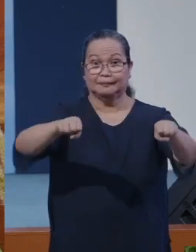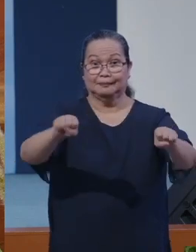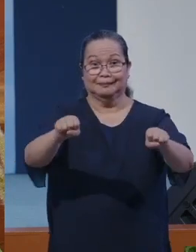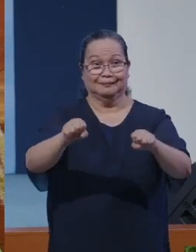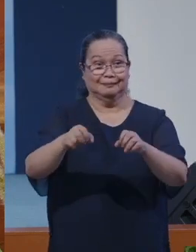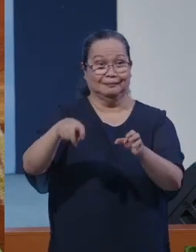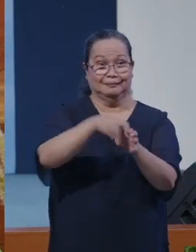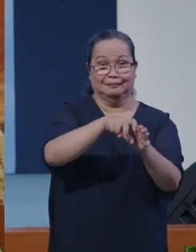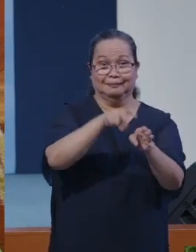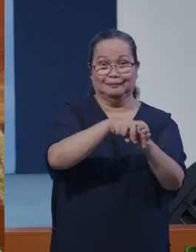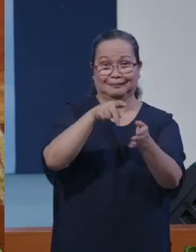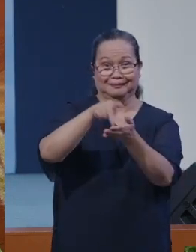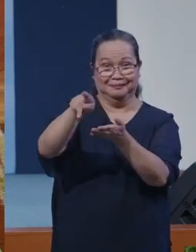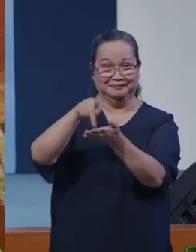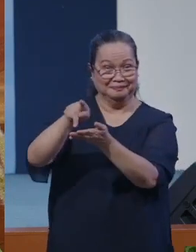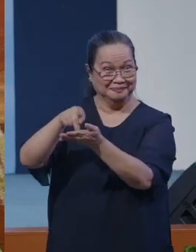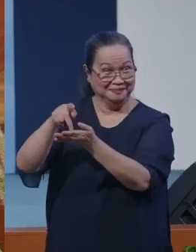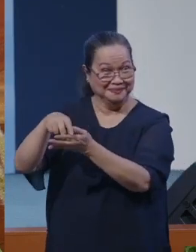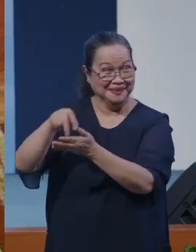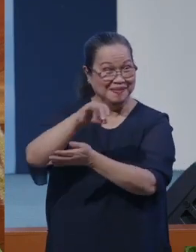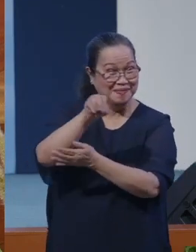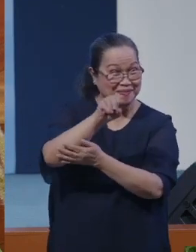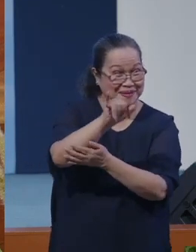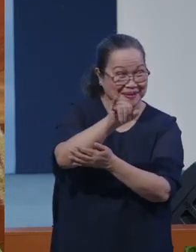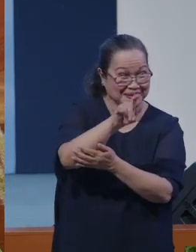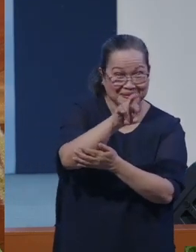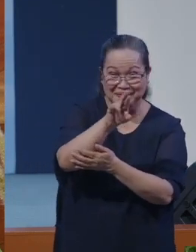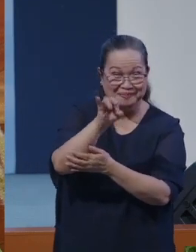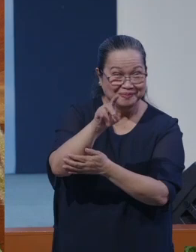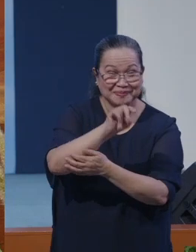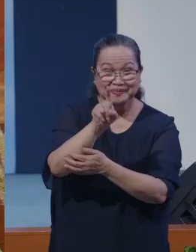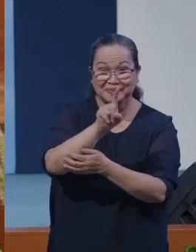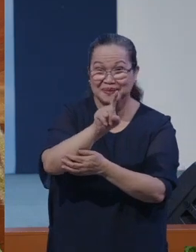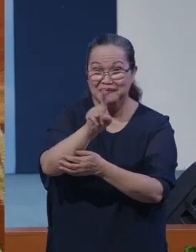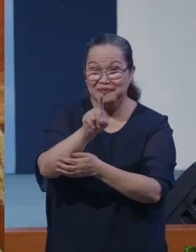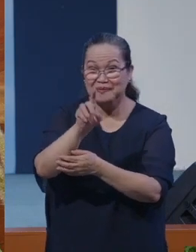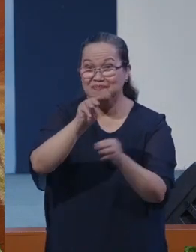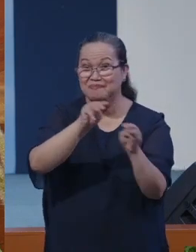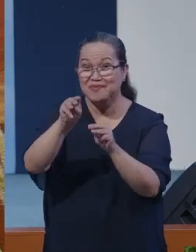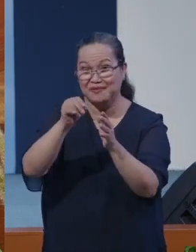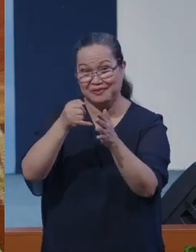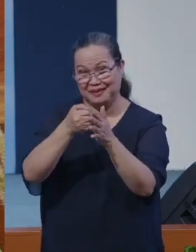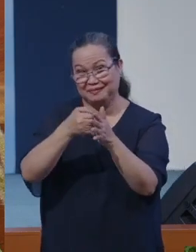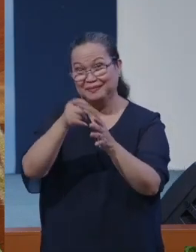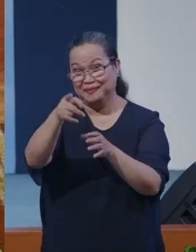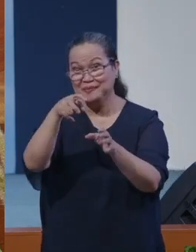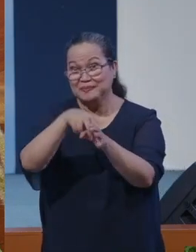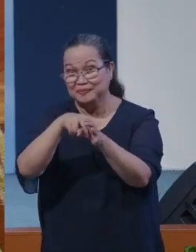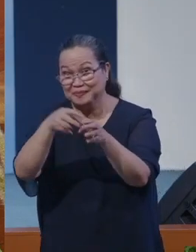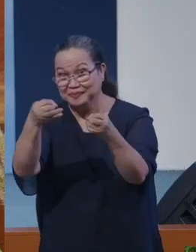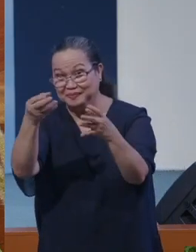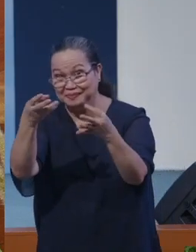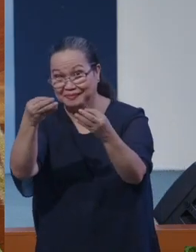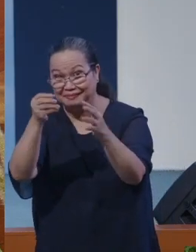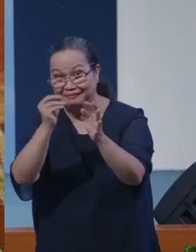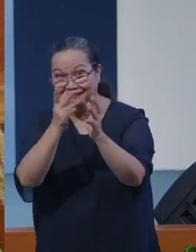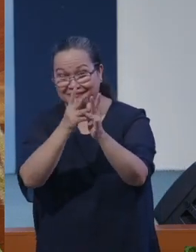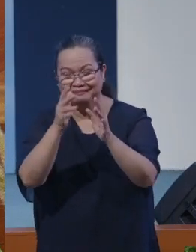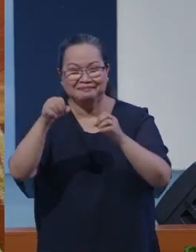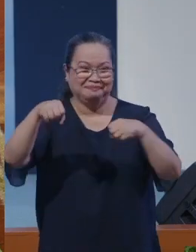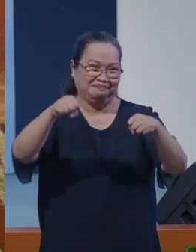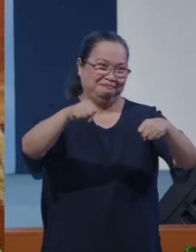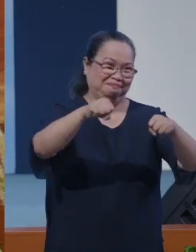pang angkas, pang joyride, pang move it. No? Dami na ngayon Naglipa na nga po